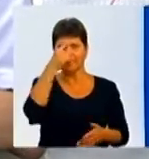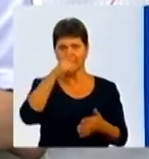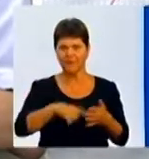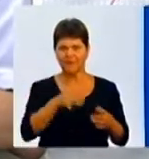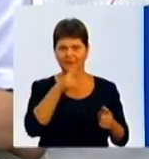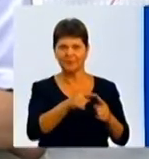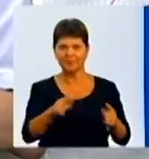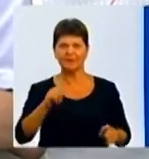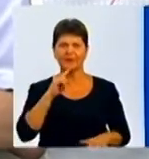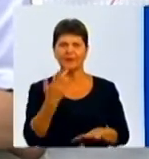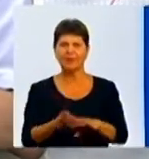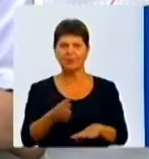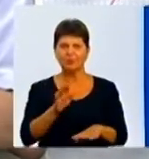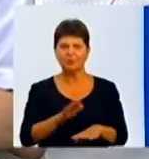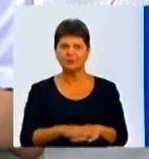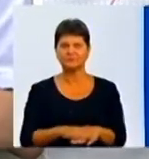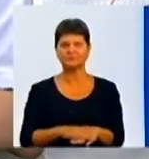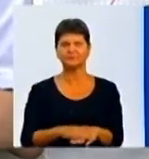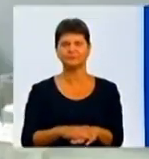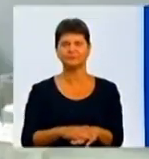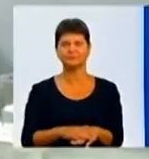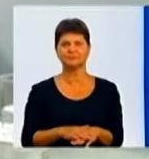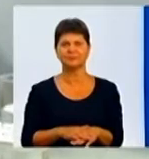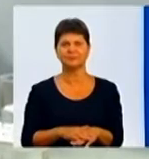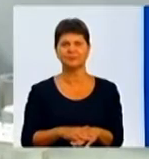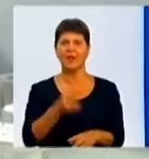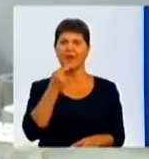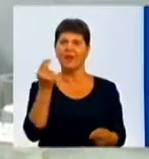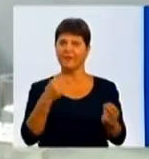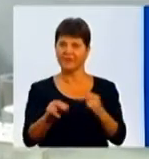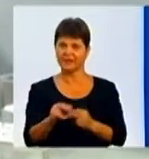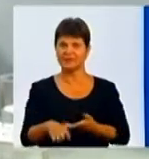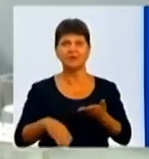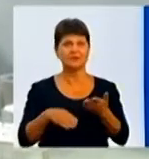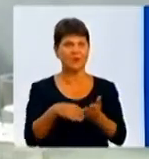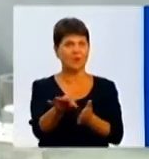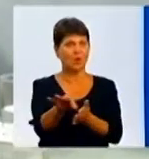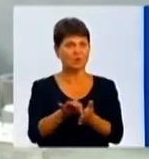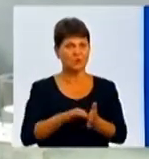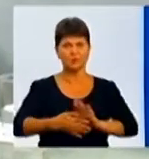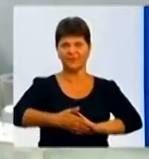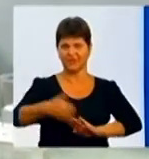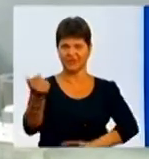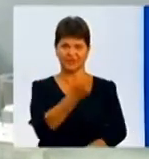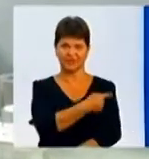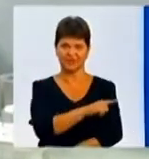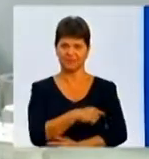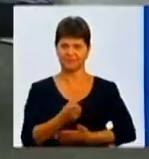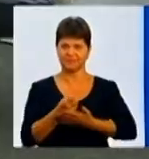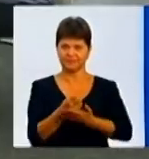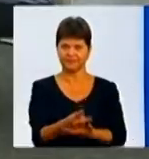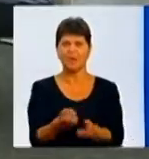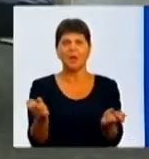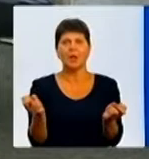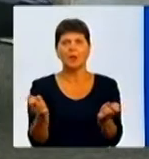складних ускладнення і до. Найефективніший засіб – це одразу ж викликати швидку і